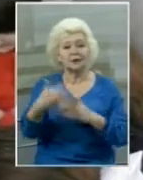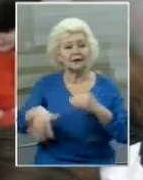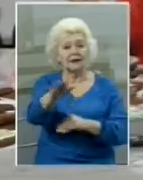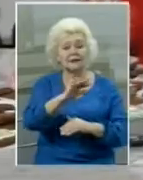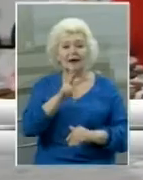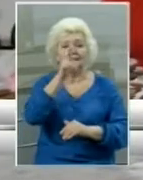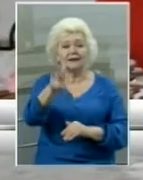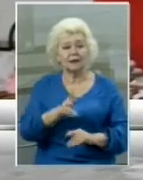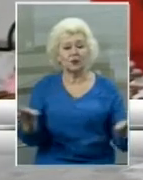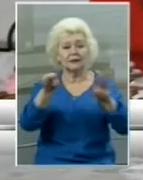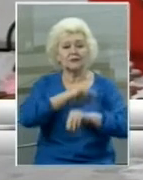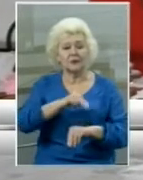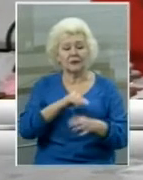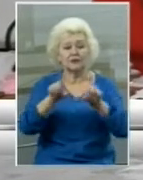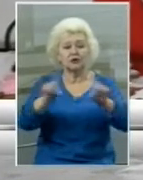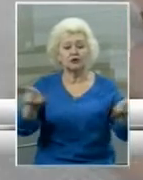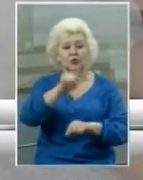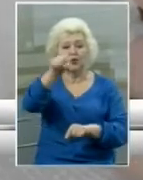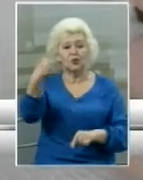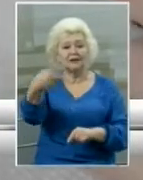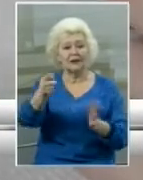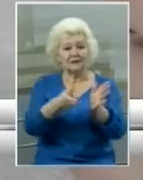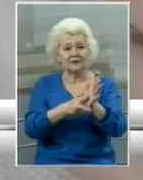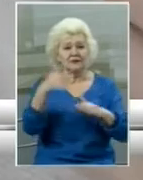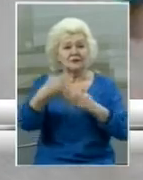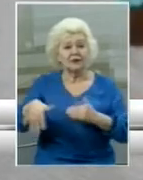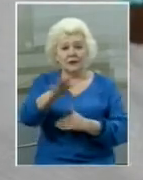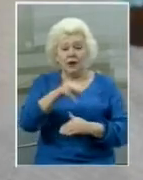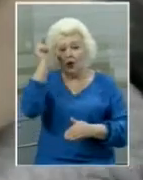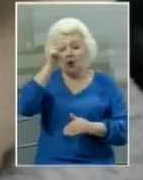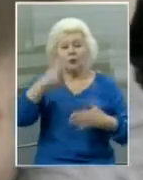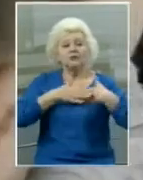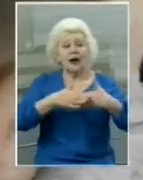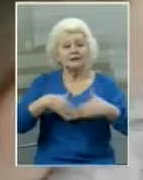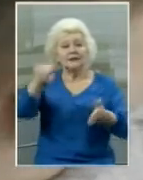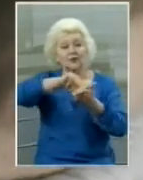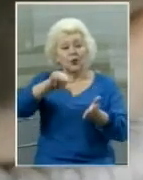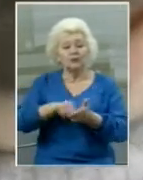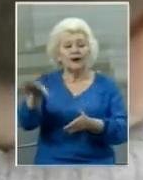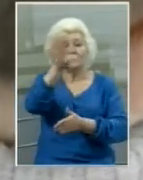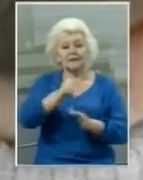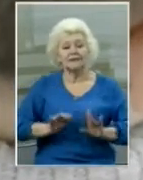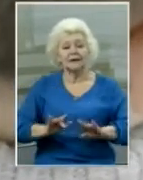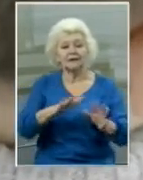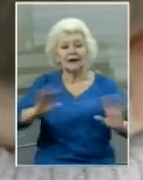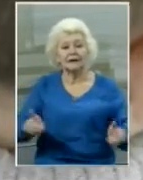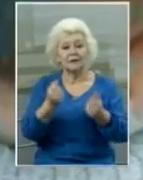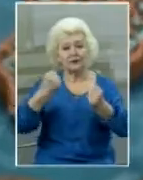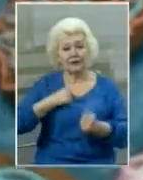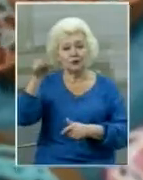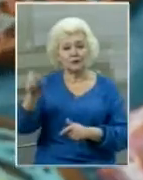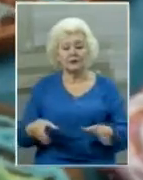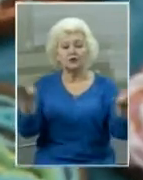Херсонщини 3 роки співпрацюють зі школою номер 28 Херсона. Учні – активні учасники всіх заходів на підтримку